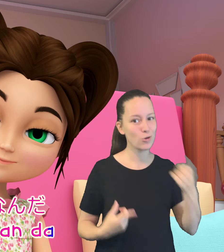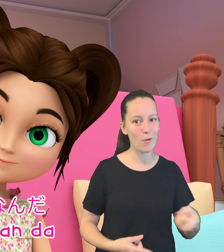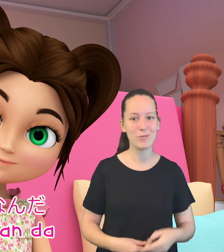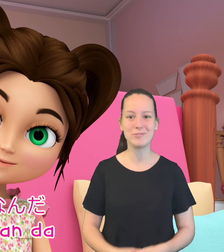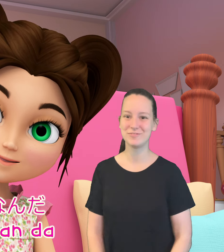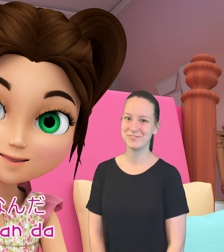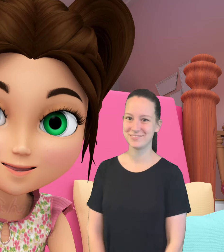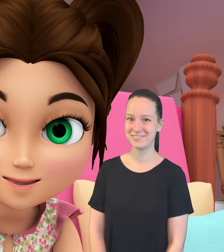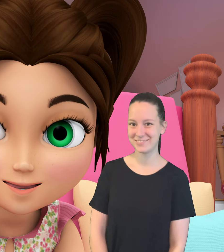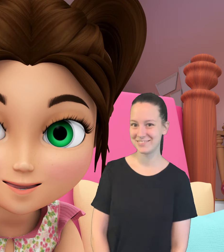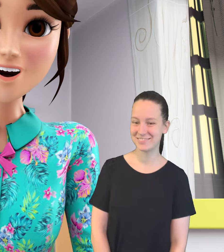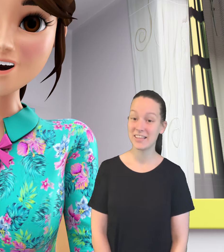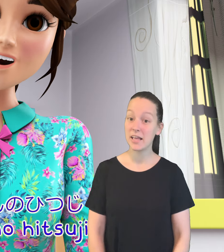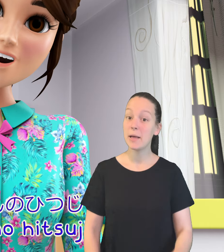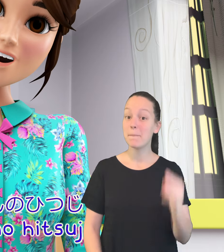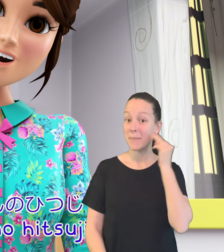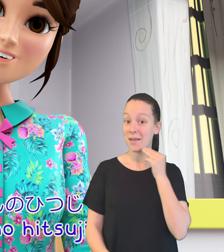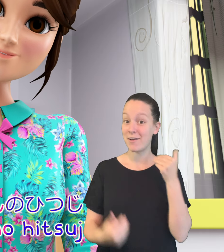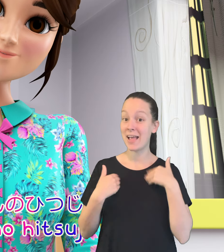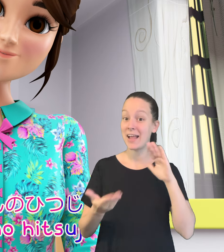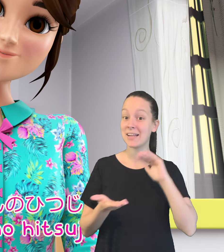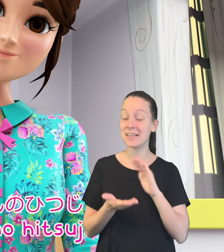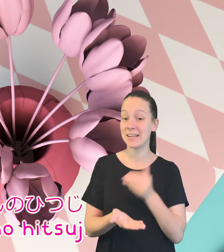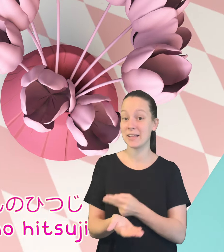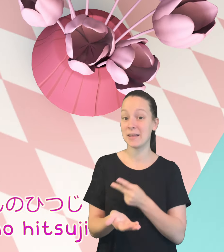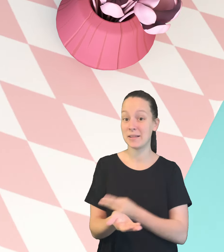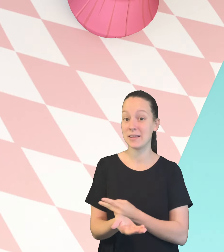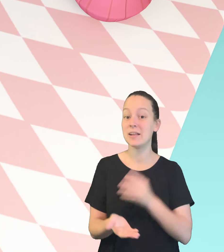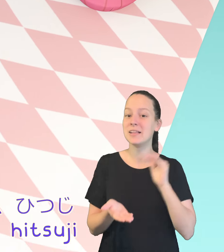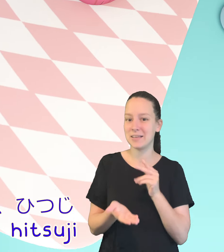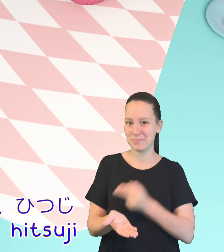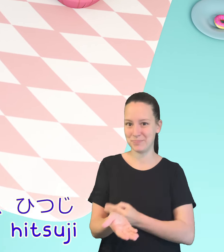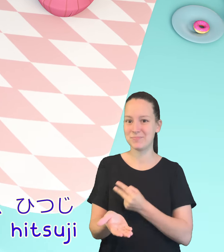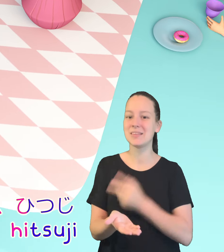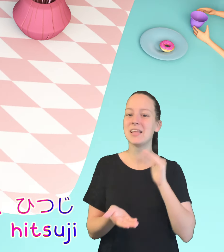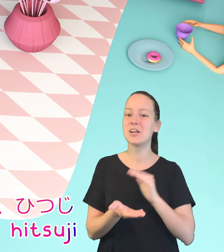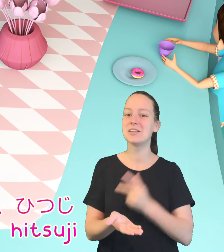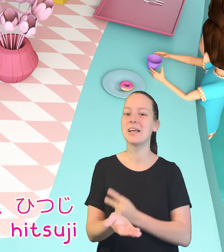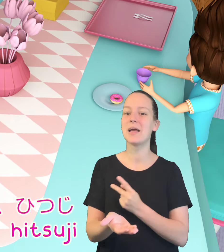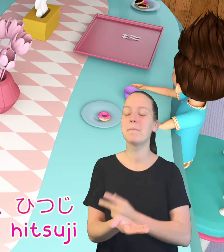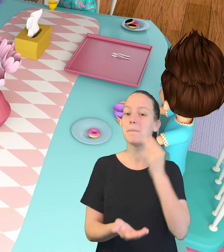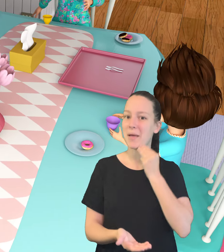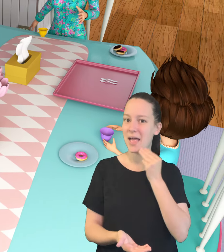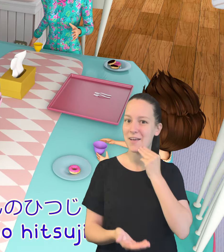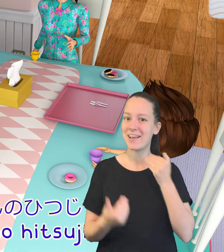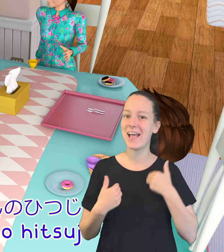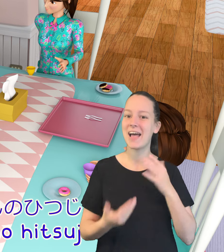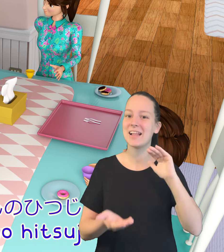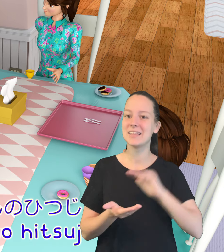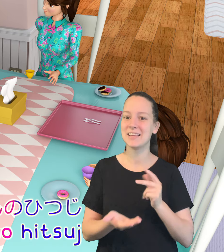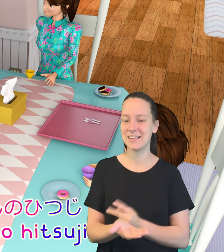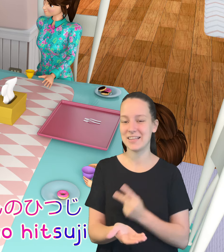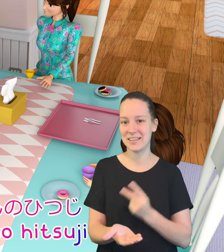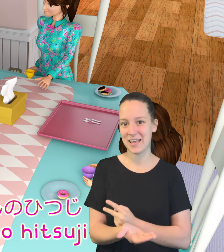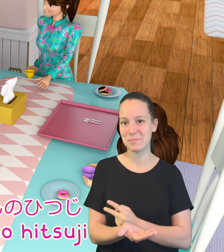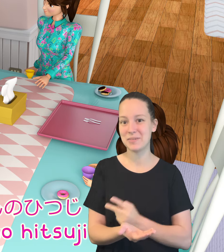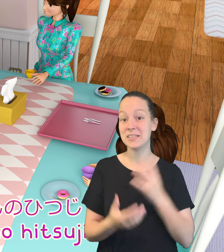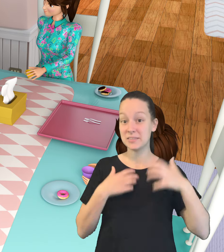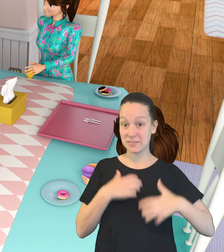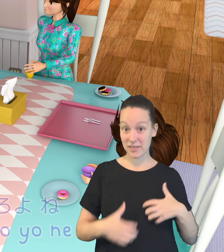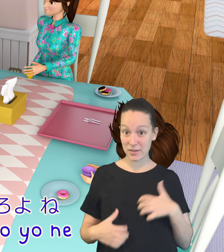好きなんだメリさんの羊羊羊メリさん